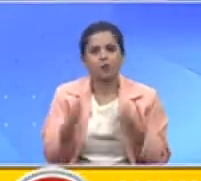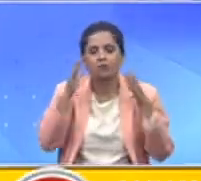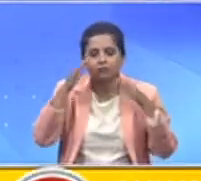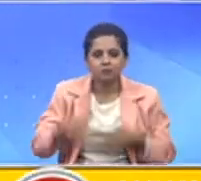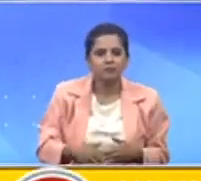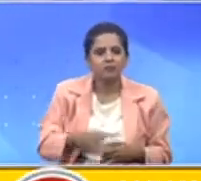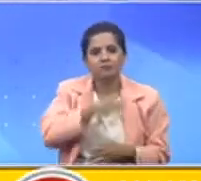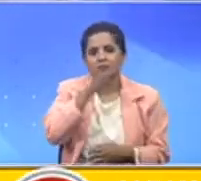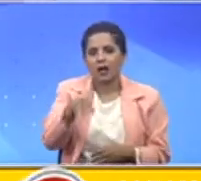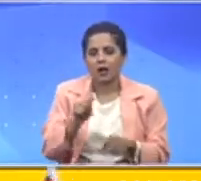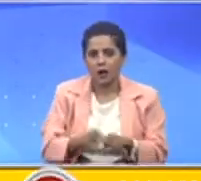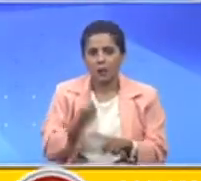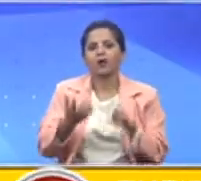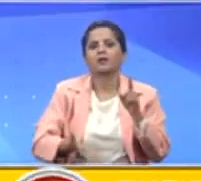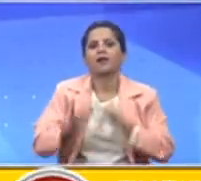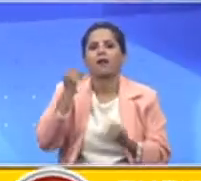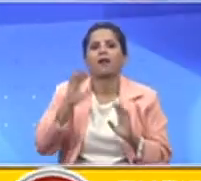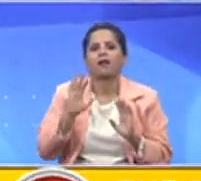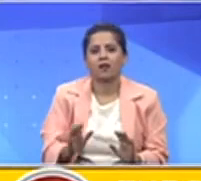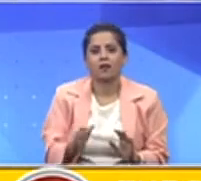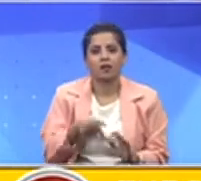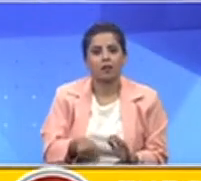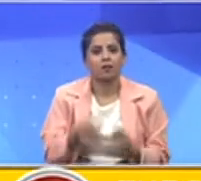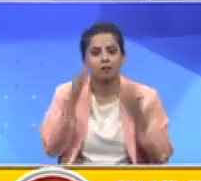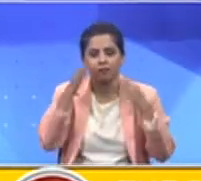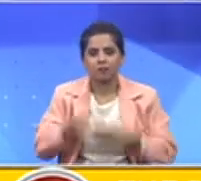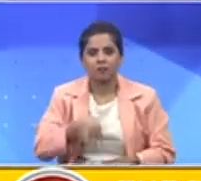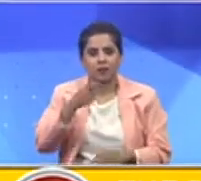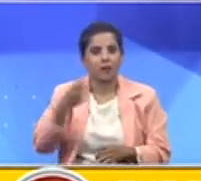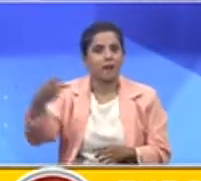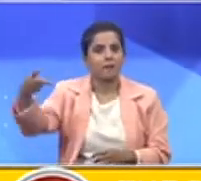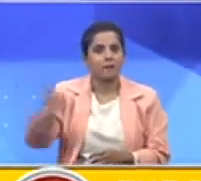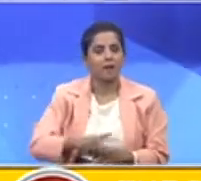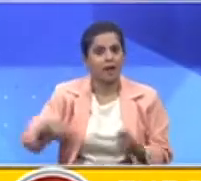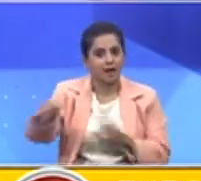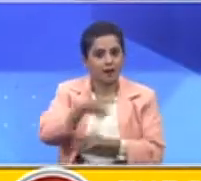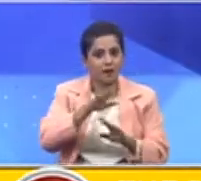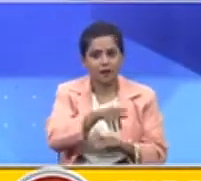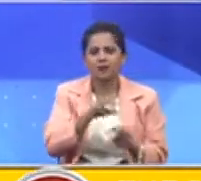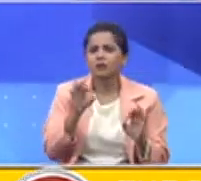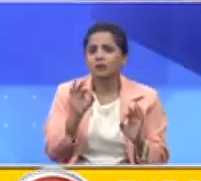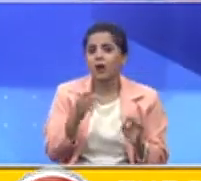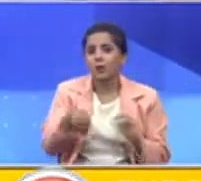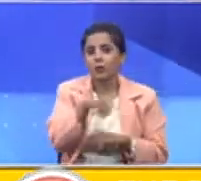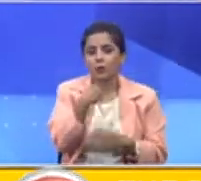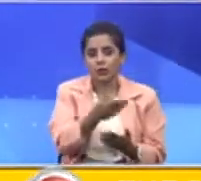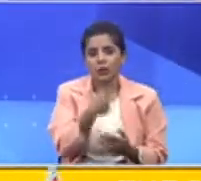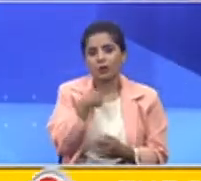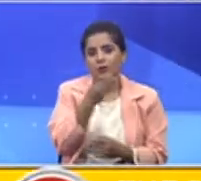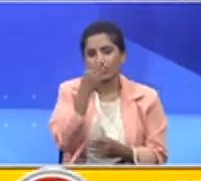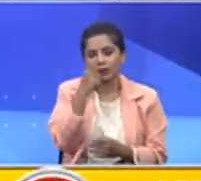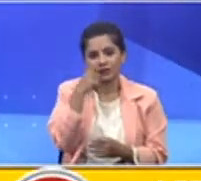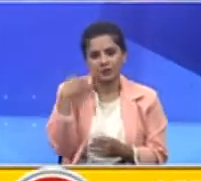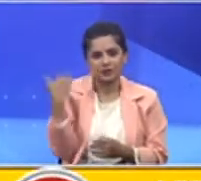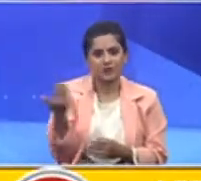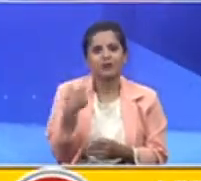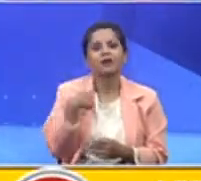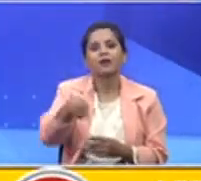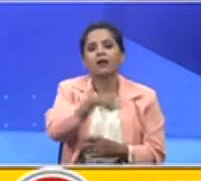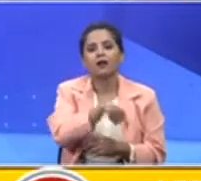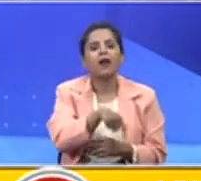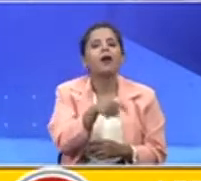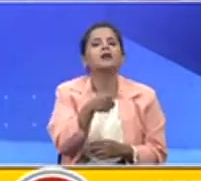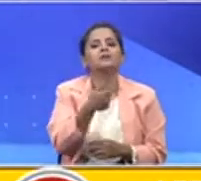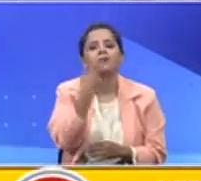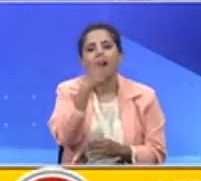पर जाने का मौका मिल रहा है हज यात्रा से लोटे लोगों ने विशेश कर हमारी माताओं बहनों ने चिठी